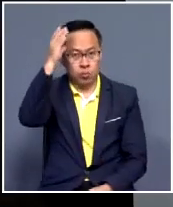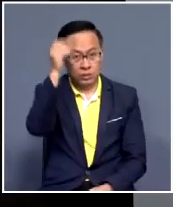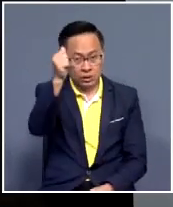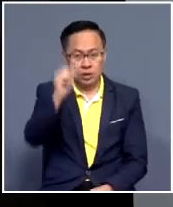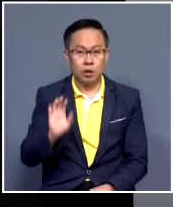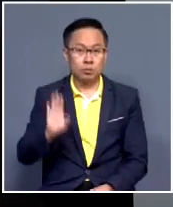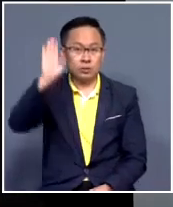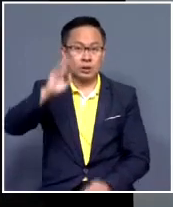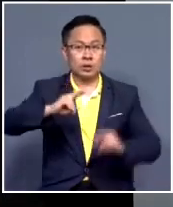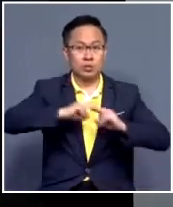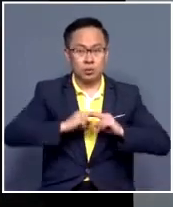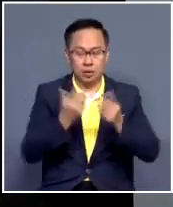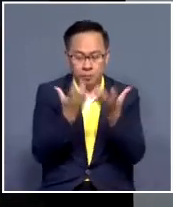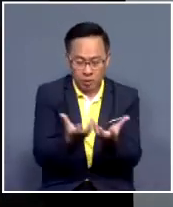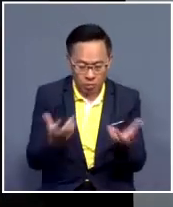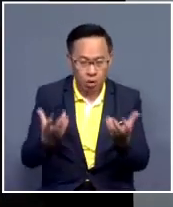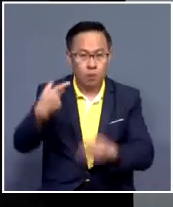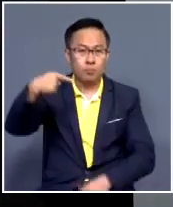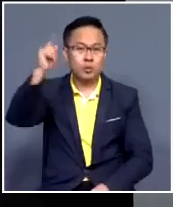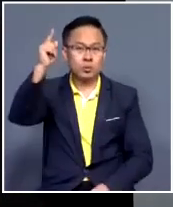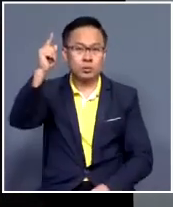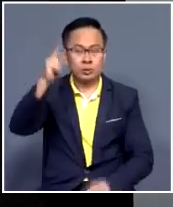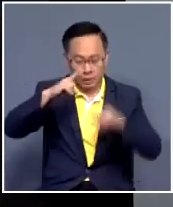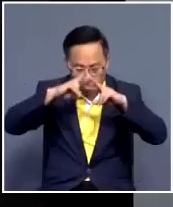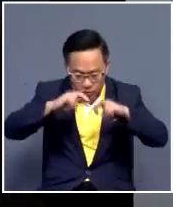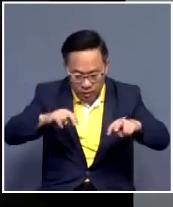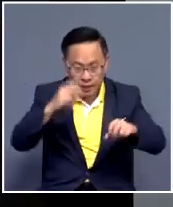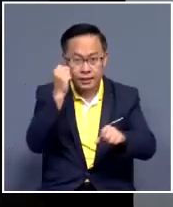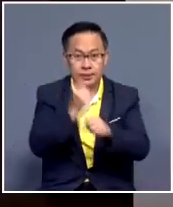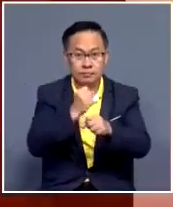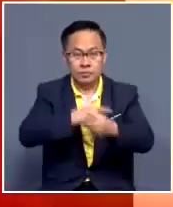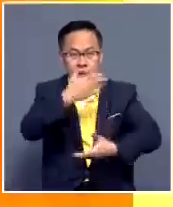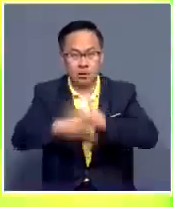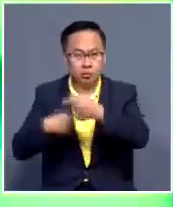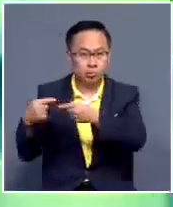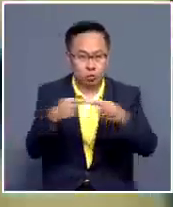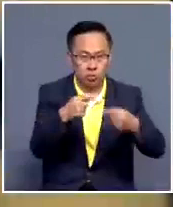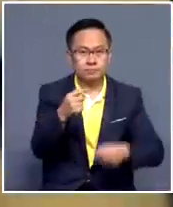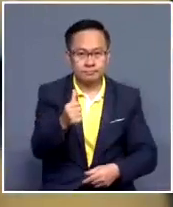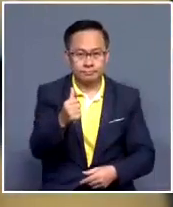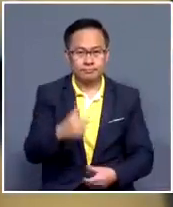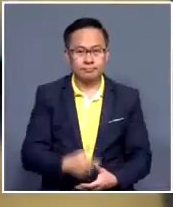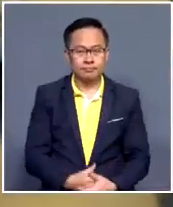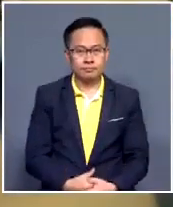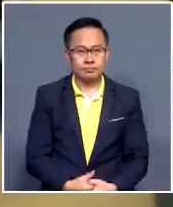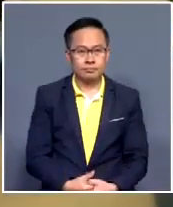าคธุรกิจเองก็ได้ผลงานได้รับผลประโยชน์ในเรื่องของการวิจัยในการที่จะไปทำธุรกิจจริง